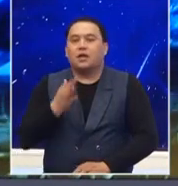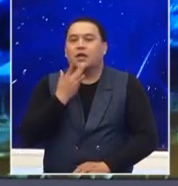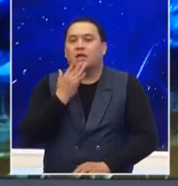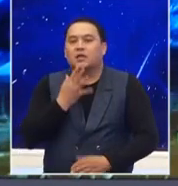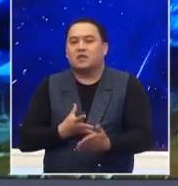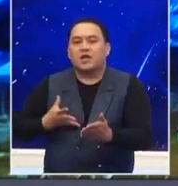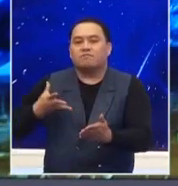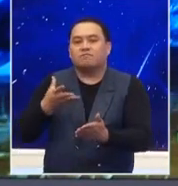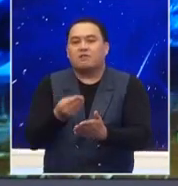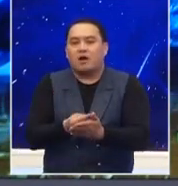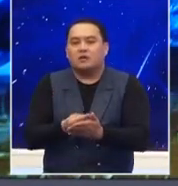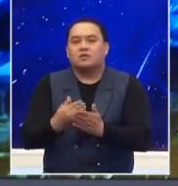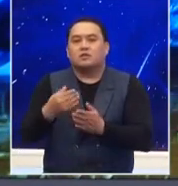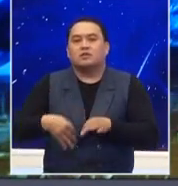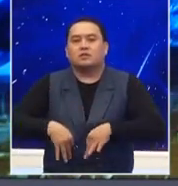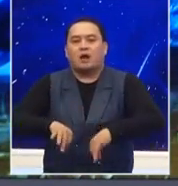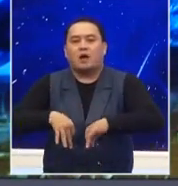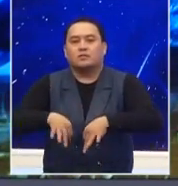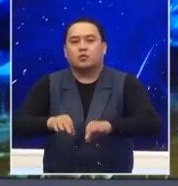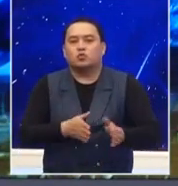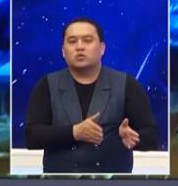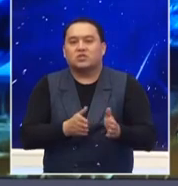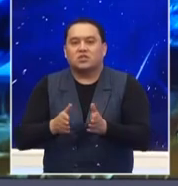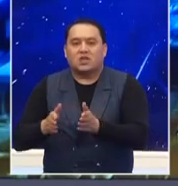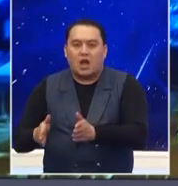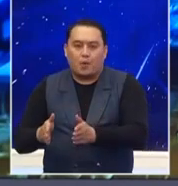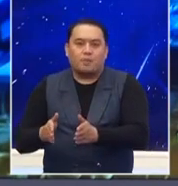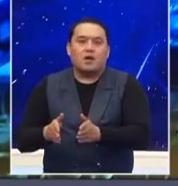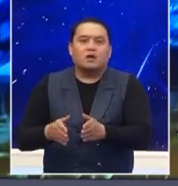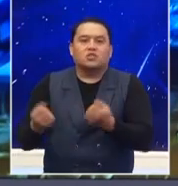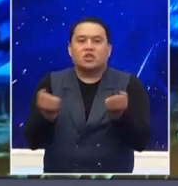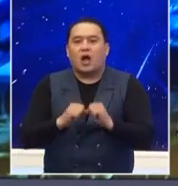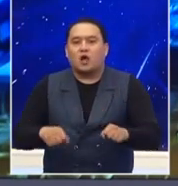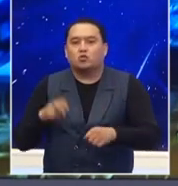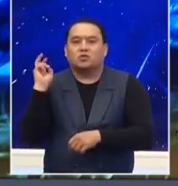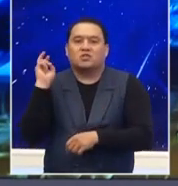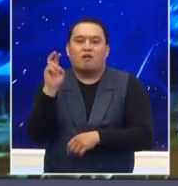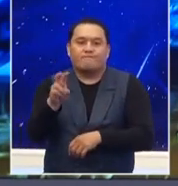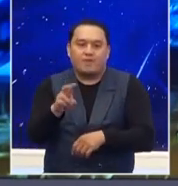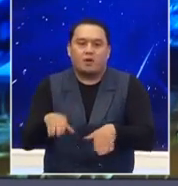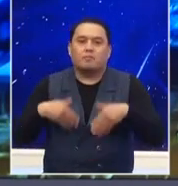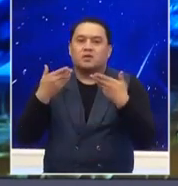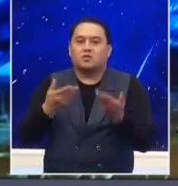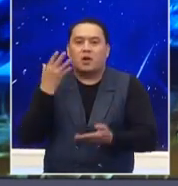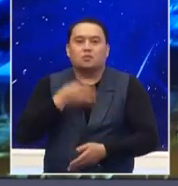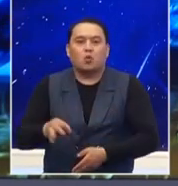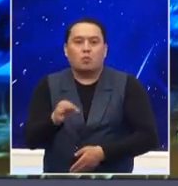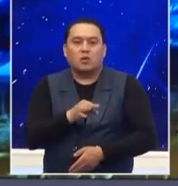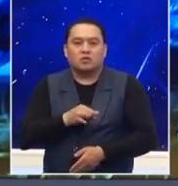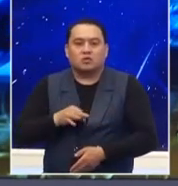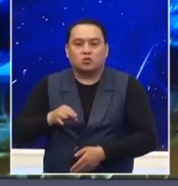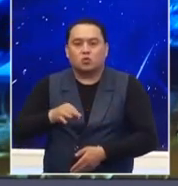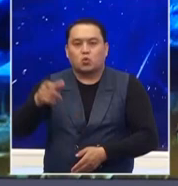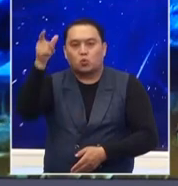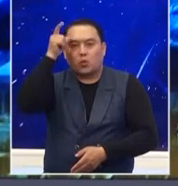Иностранные инвестиции в дорожно-транспортную систему. Проект под названием «Скоростной трамвай» предложили главе Алматинской области